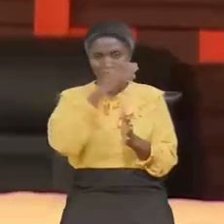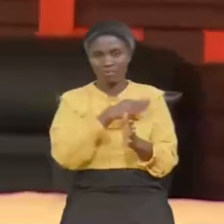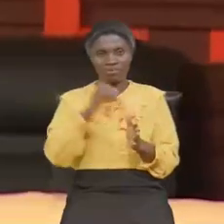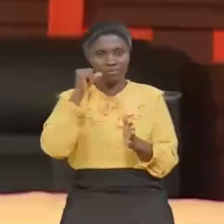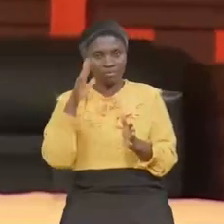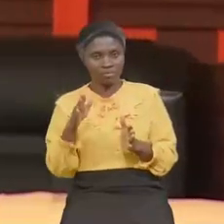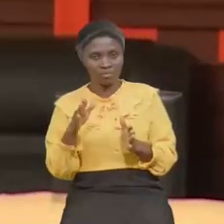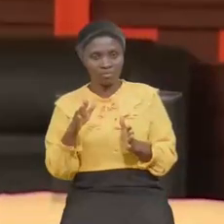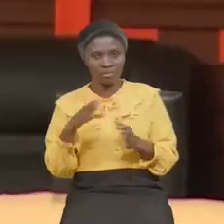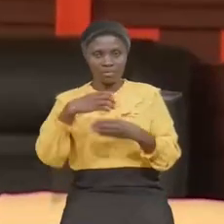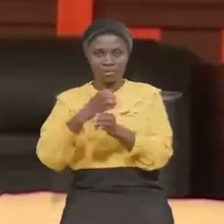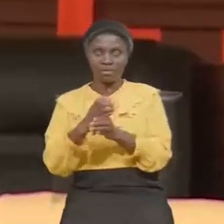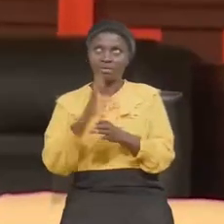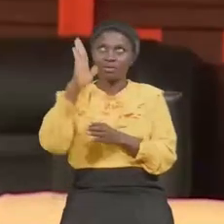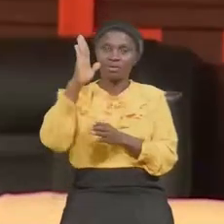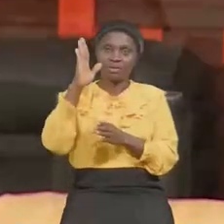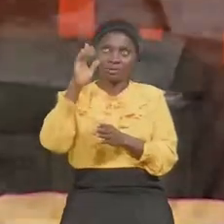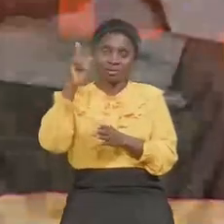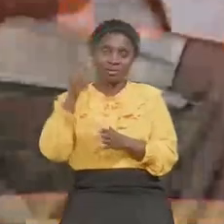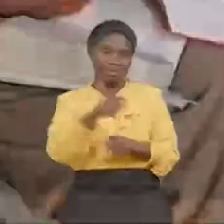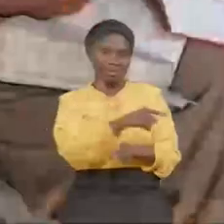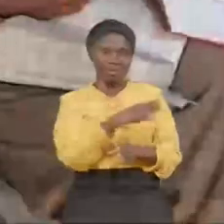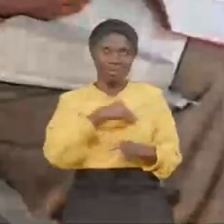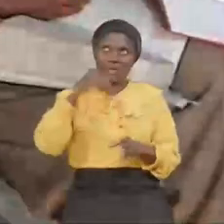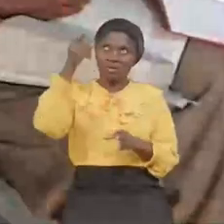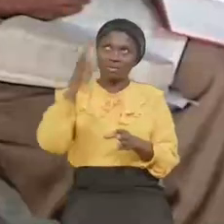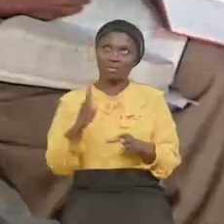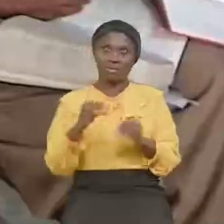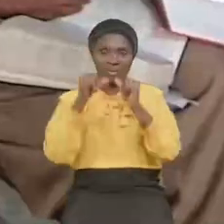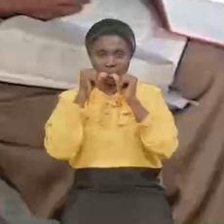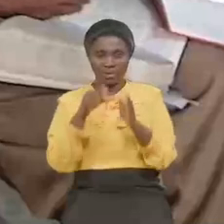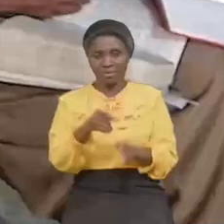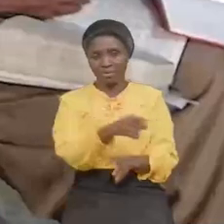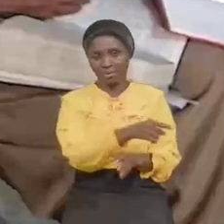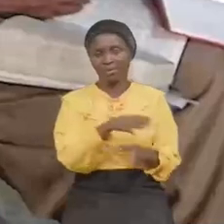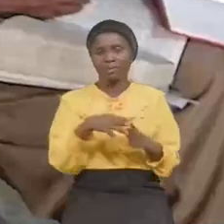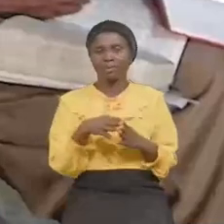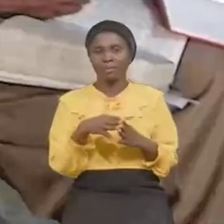Puis, Dieu les bénit. Dieu les bénit.